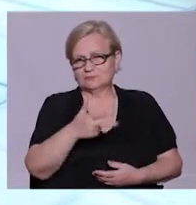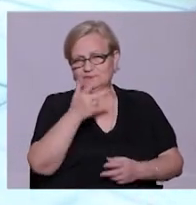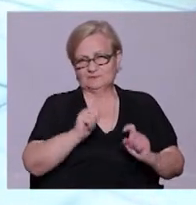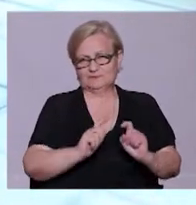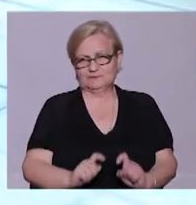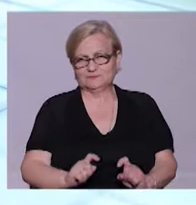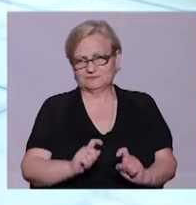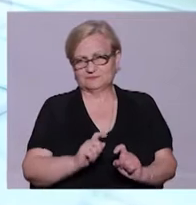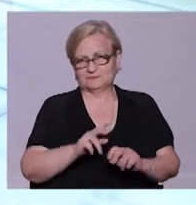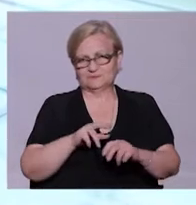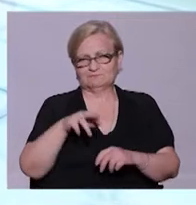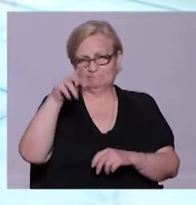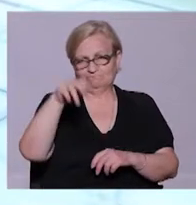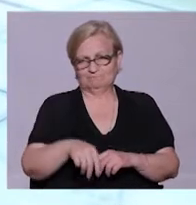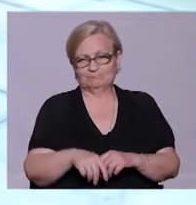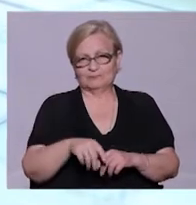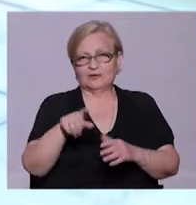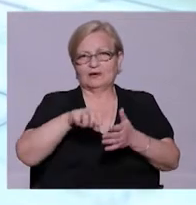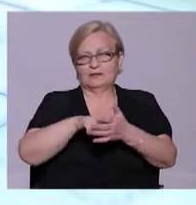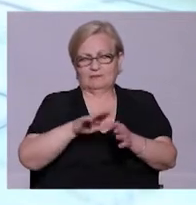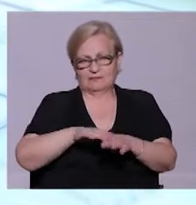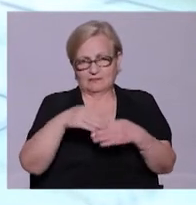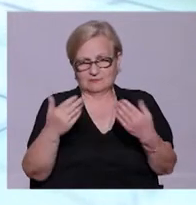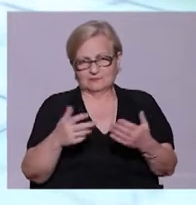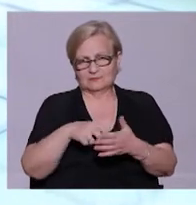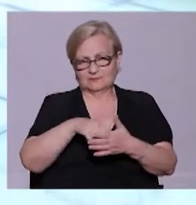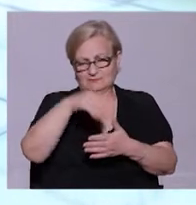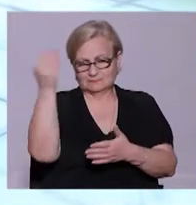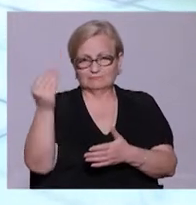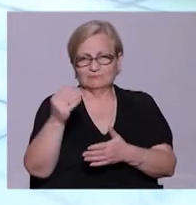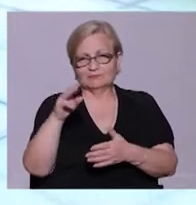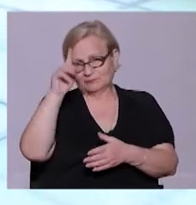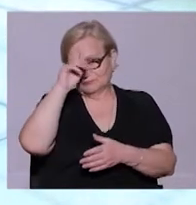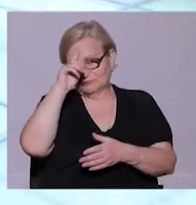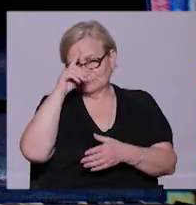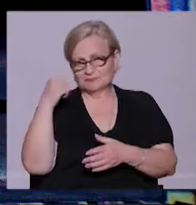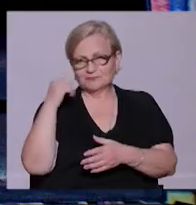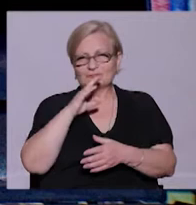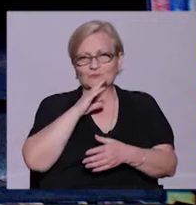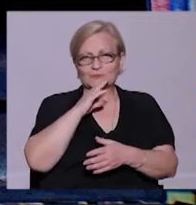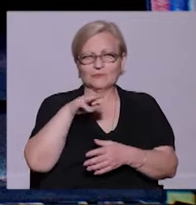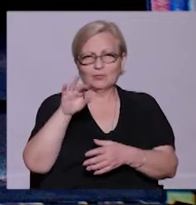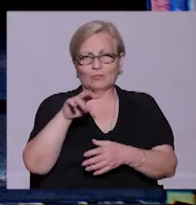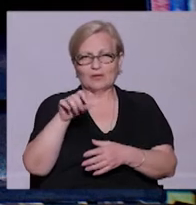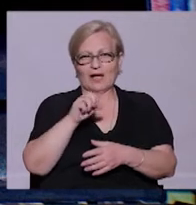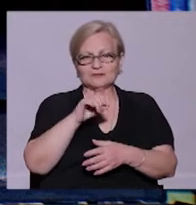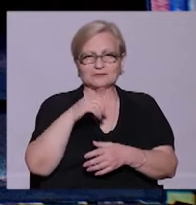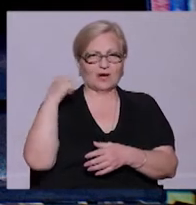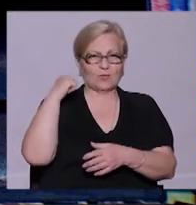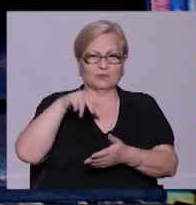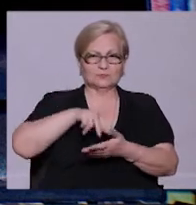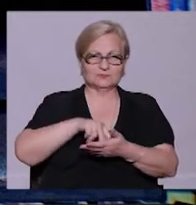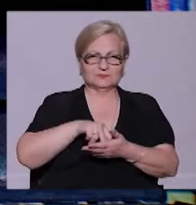კიბეზე და პეპიმ კონვერტი გახსნა. ტომი და ანიკა ზურგს უკან ამოსდგომოდნენ